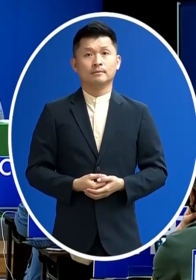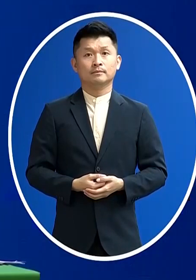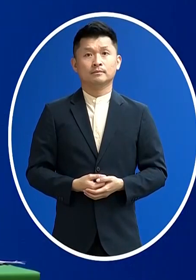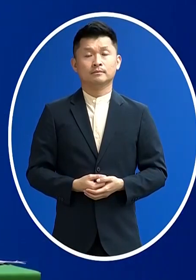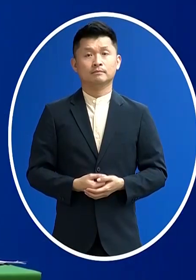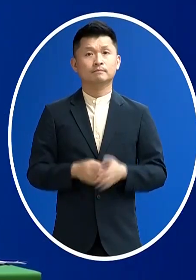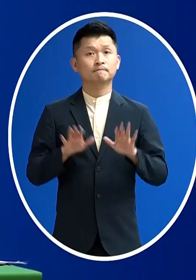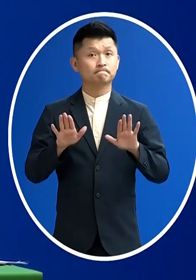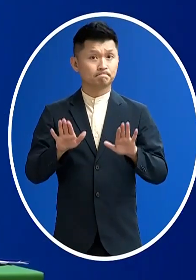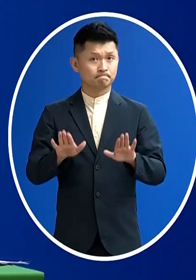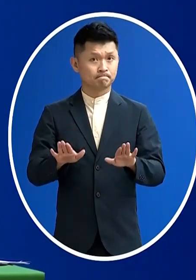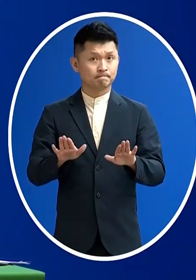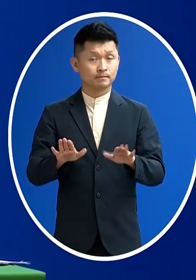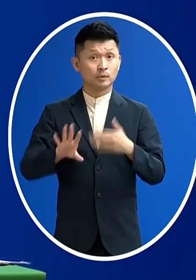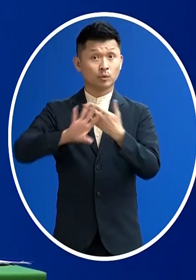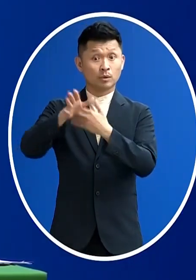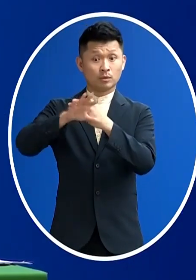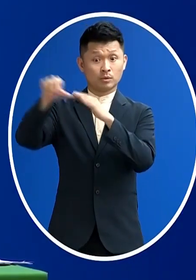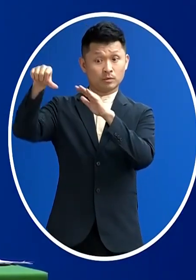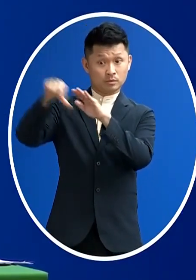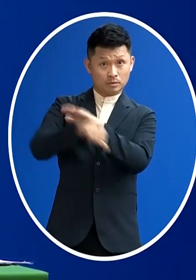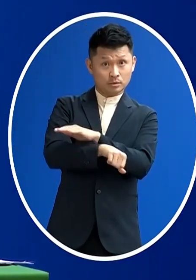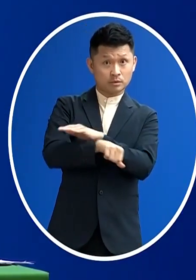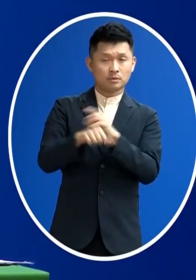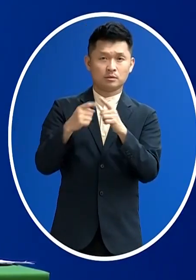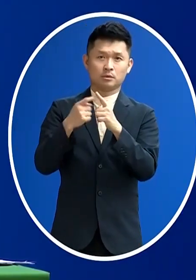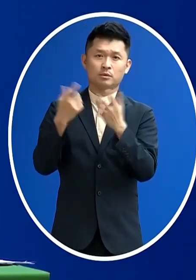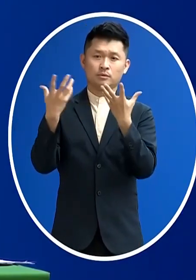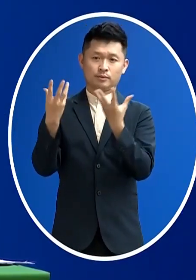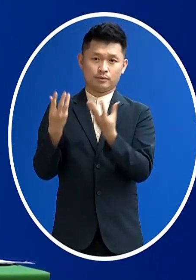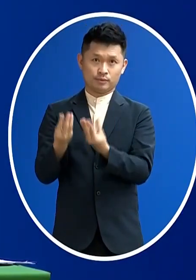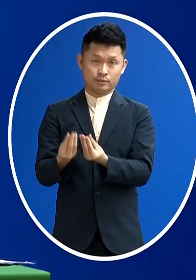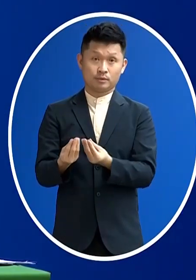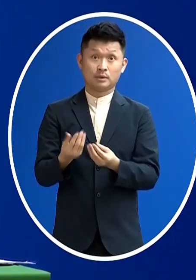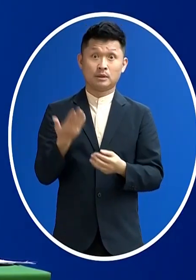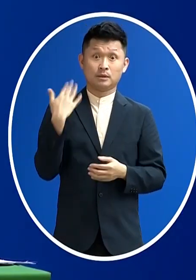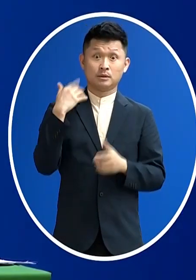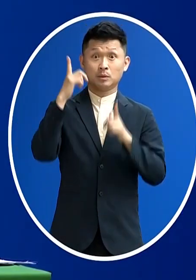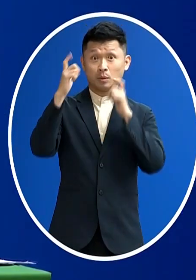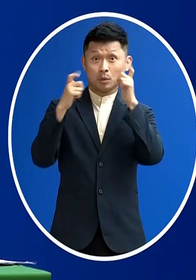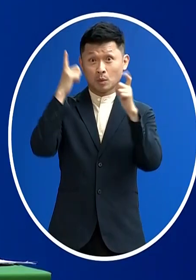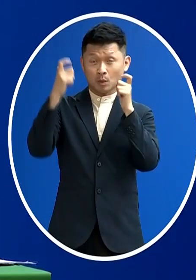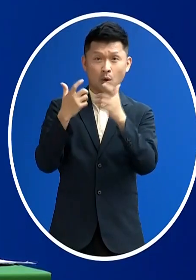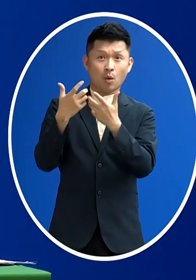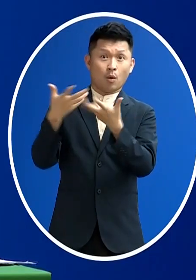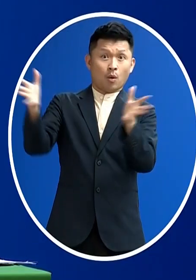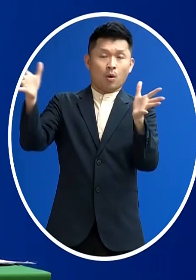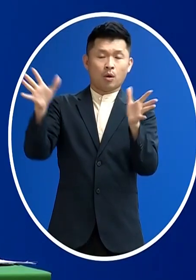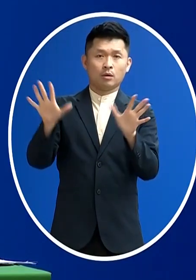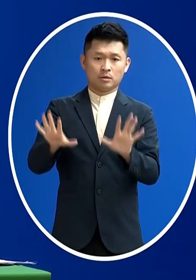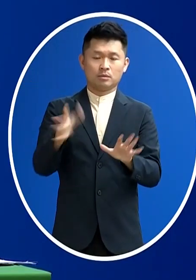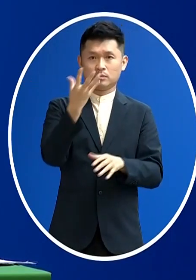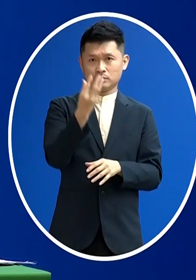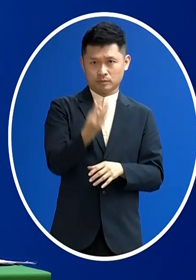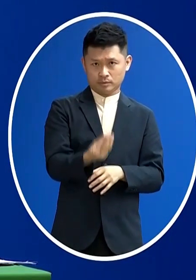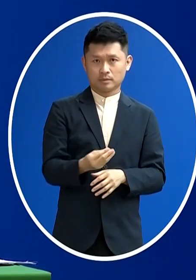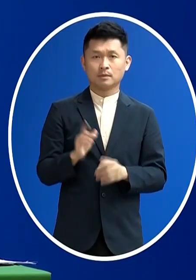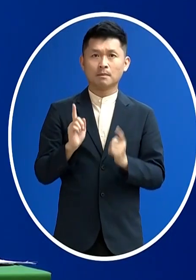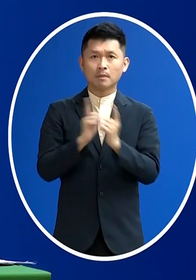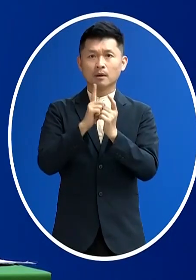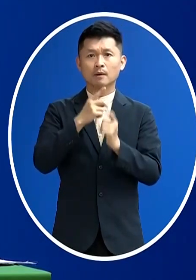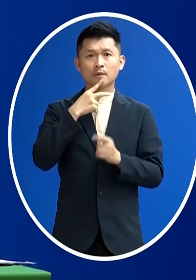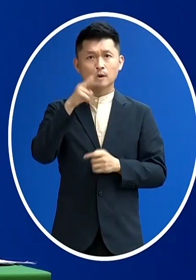对，目前虽然说这个境外入个案少，入境人数也没有像春节后那么多，不过确实还是很少会遇到这个